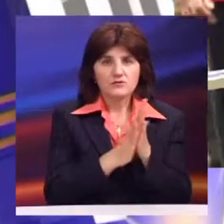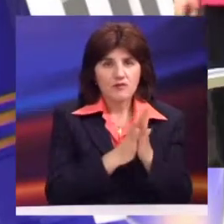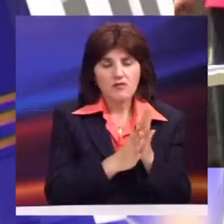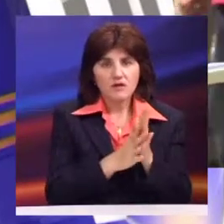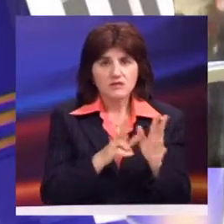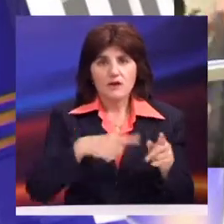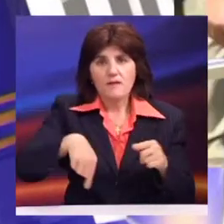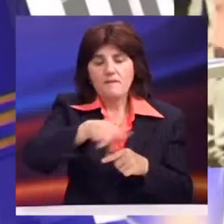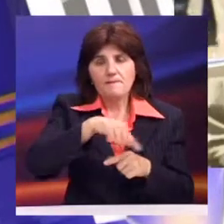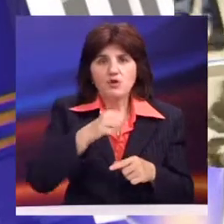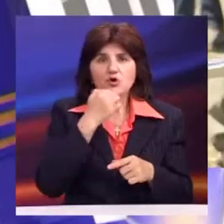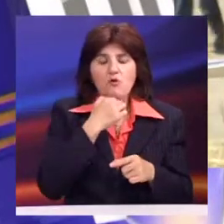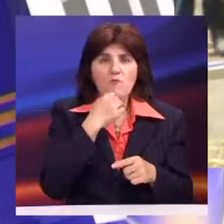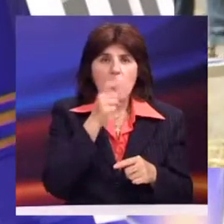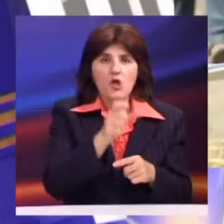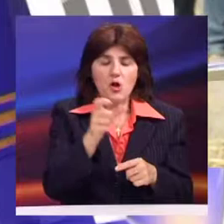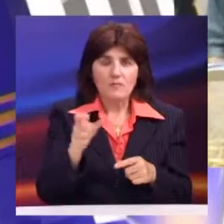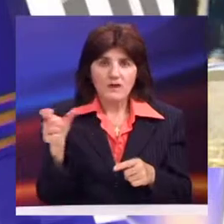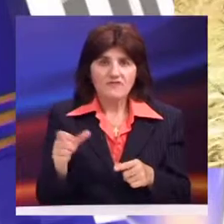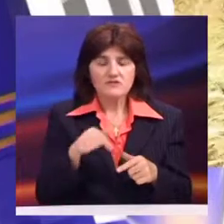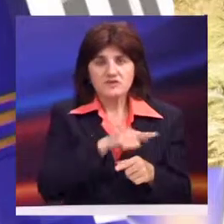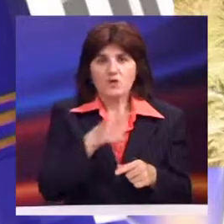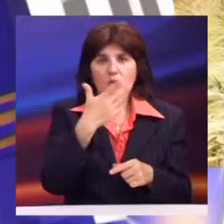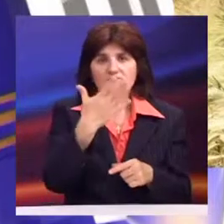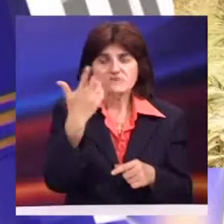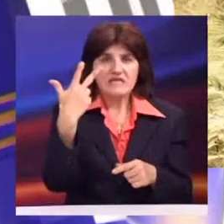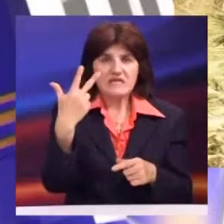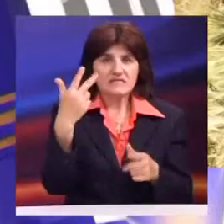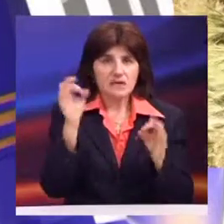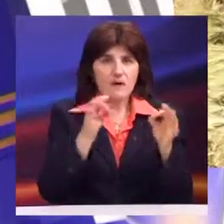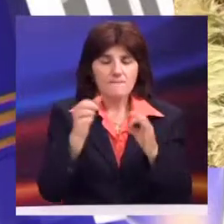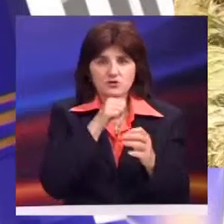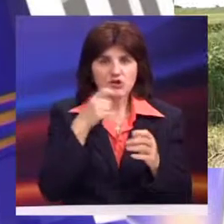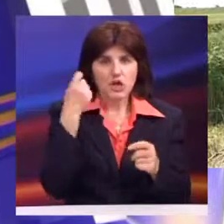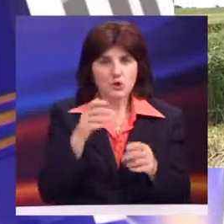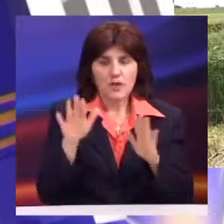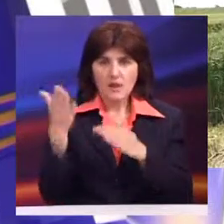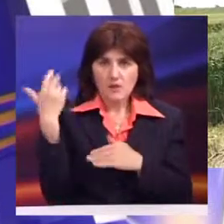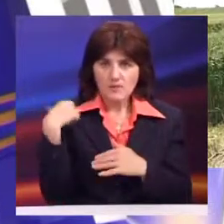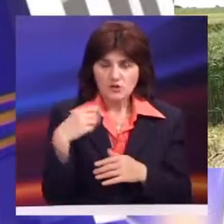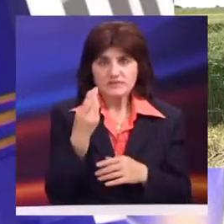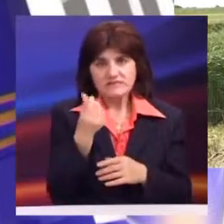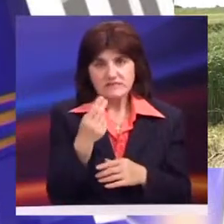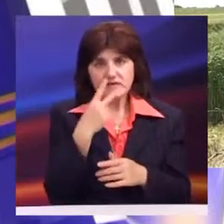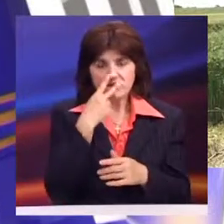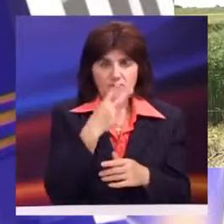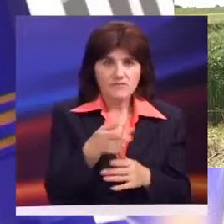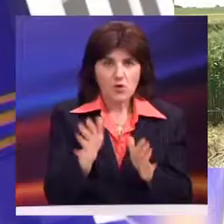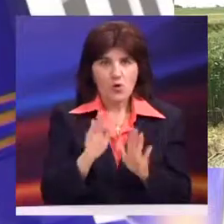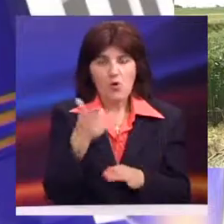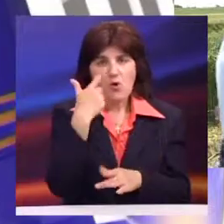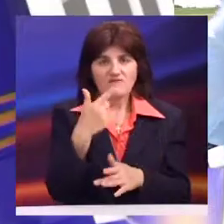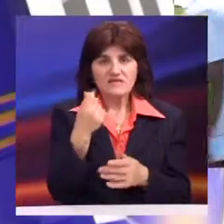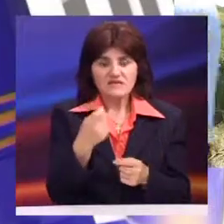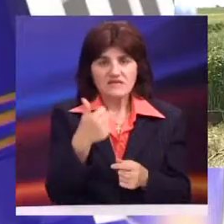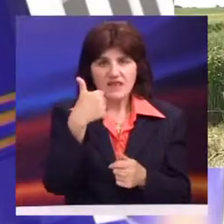među poljoprivrednicima, s obzirom da je ovogodišnja proizvodnja za 25-30% skuplja u odnosu na prošlogodišnju, cena od 20